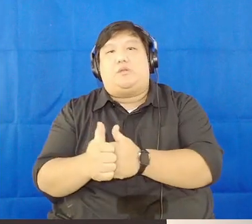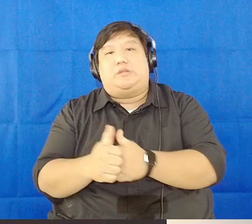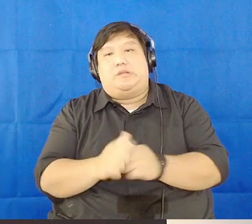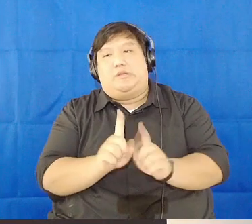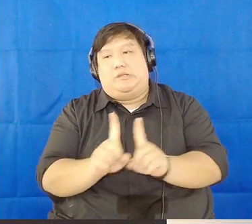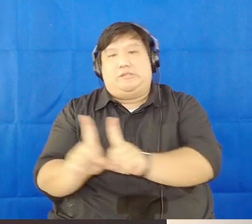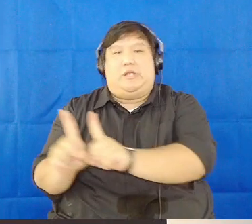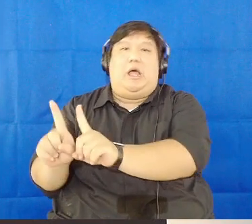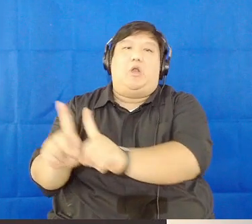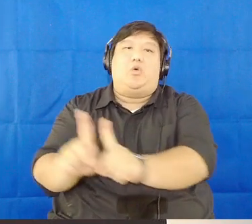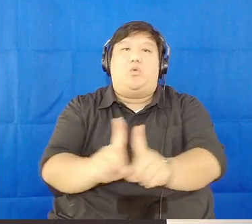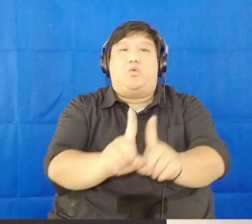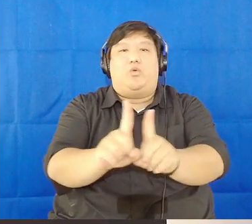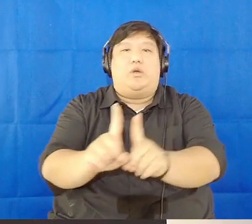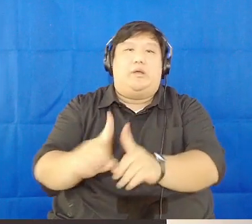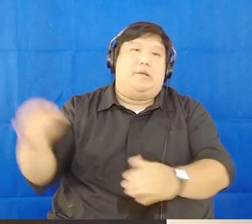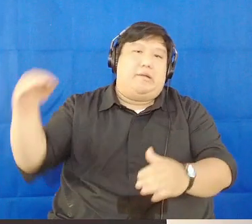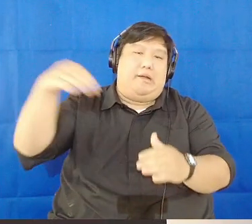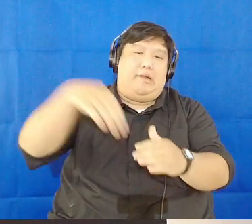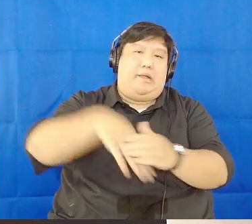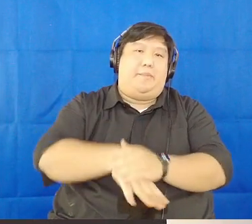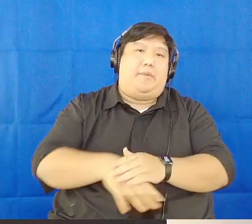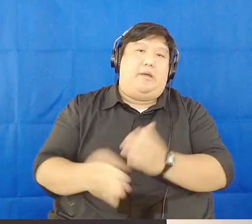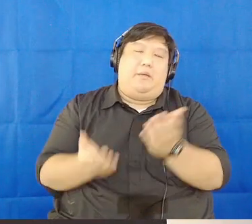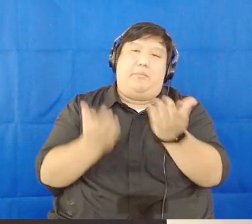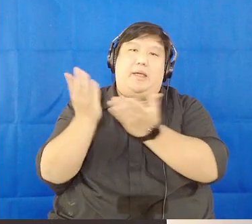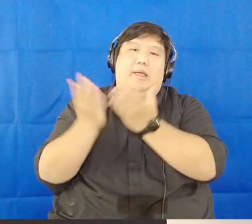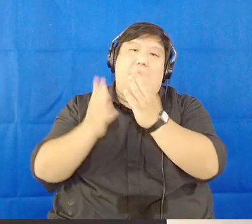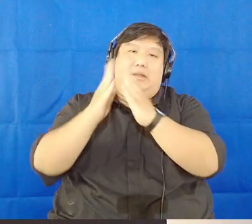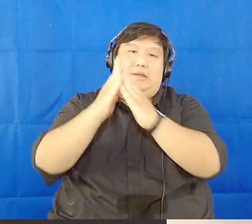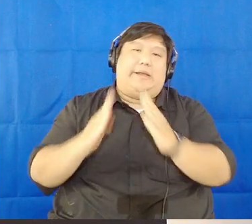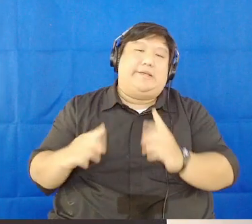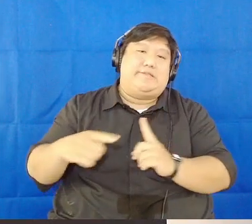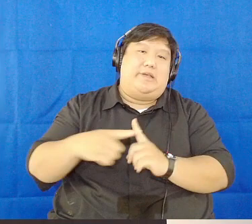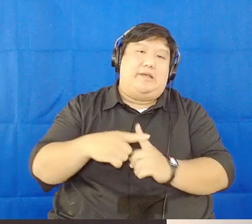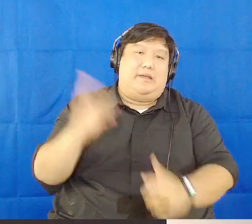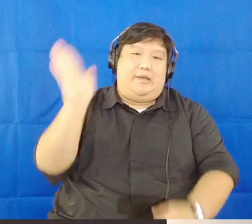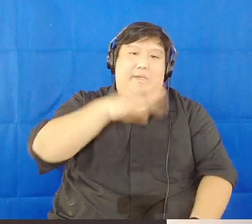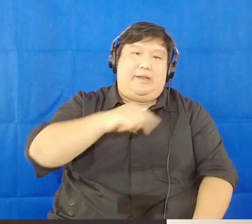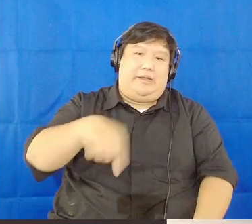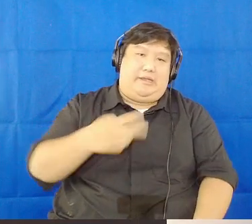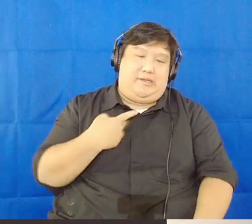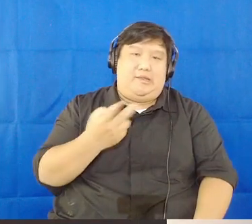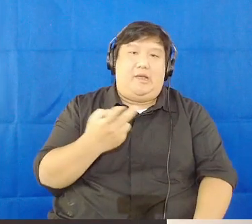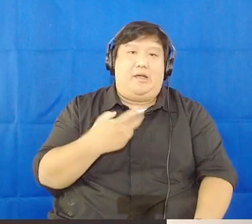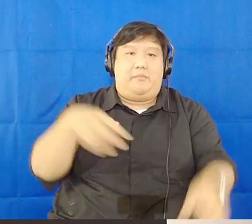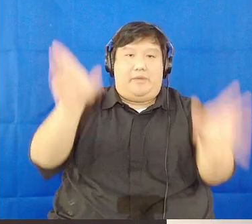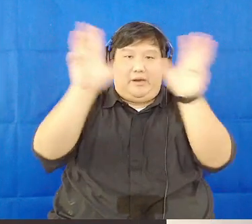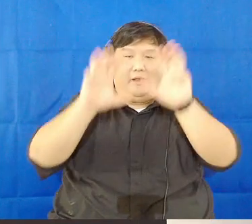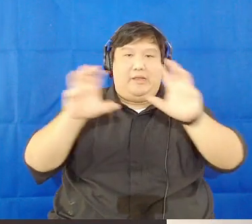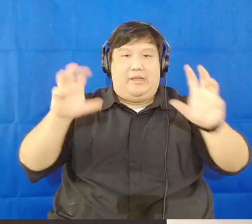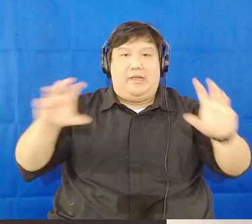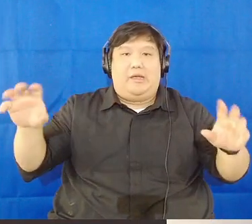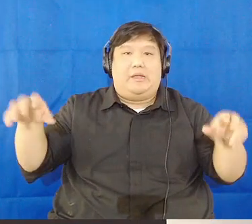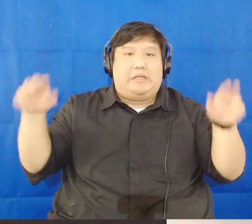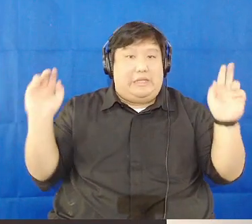itu. Dan hari ini kita juga merayakan, atau kemudian kita meneguhkan iman kita, bahwa